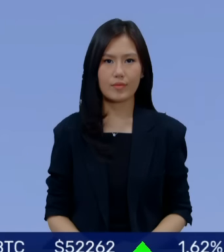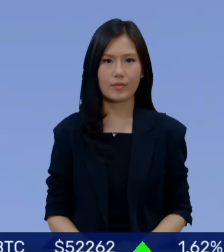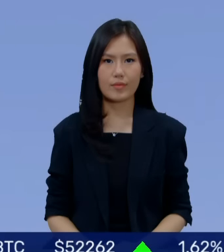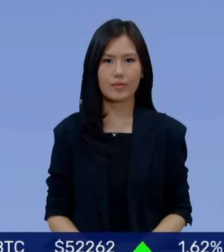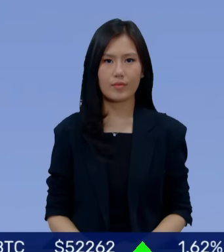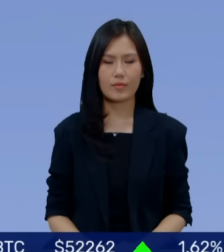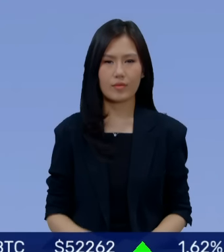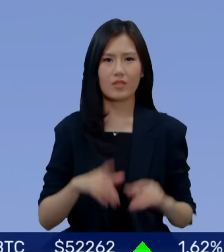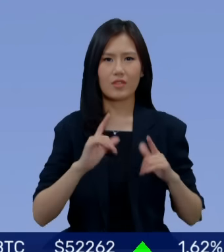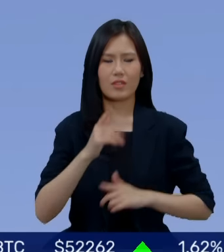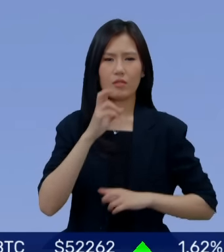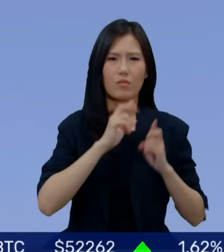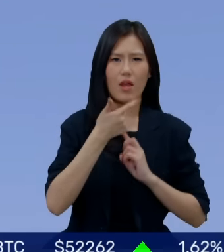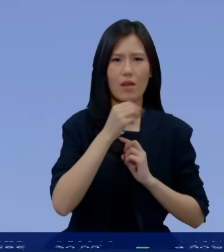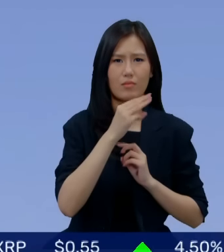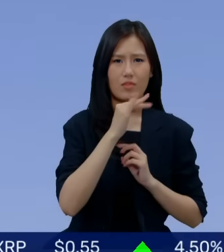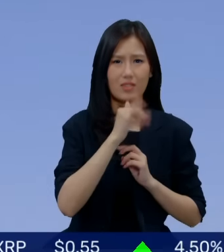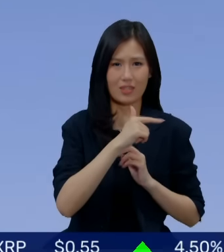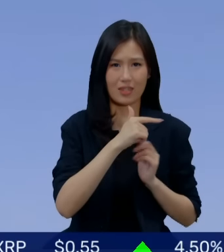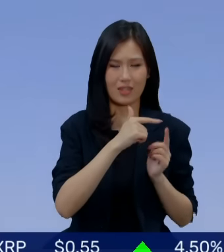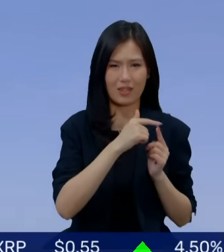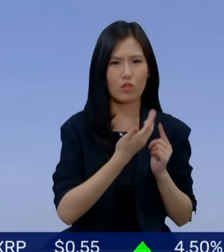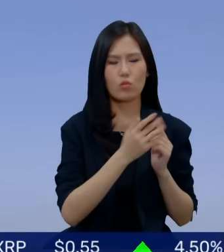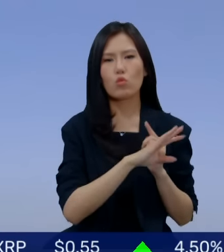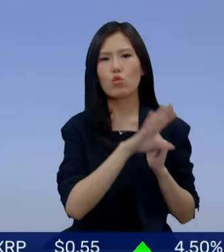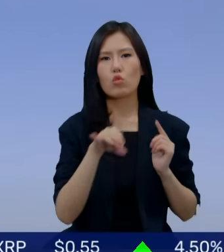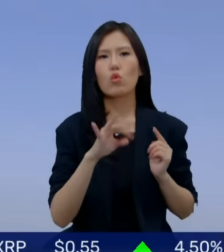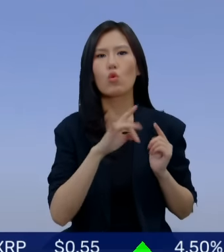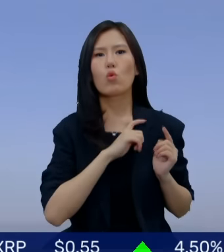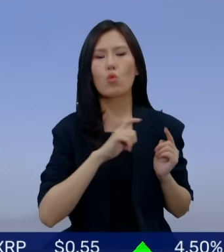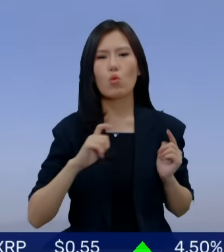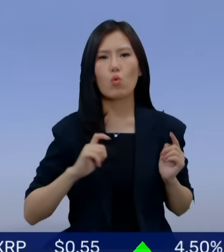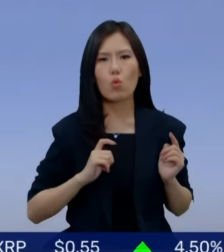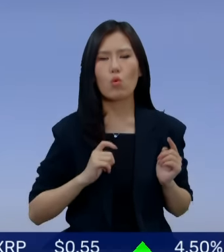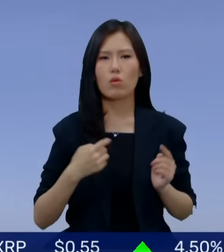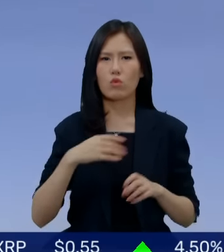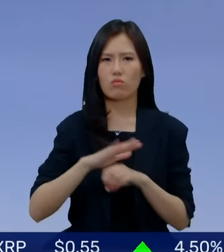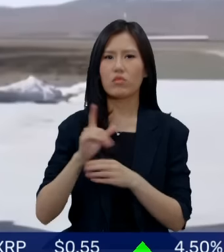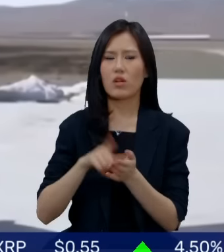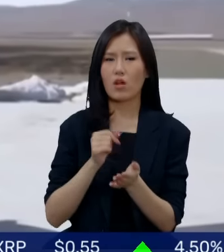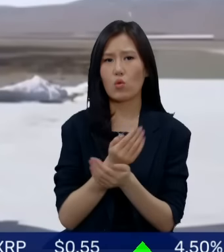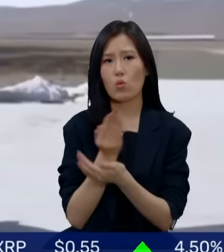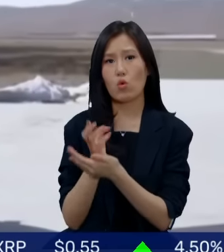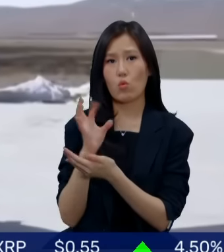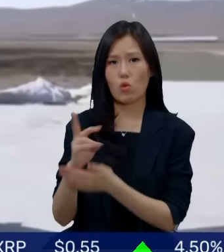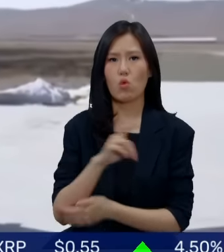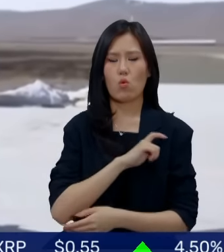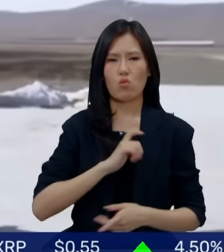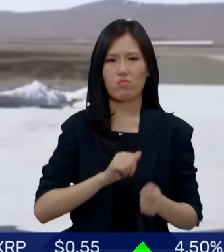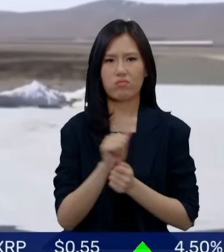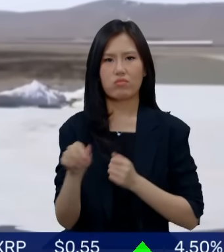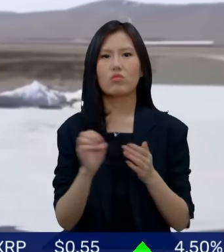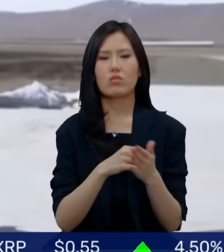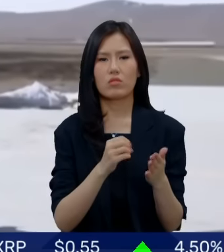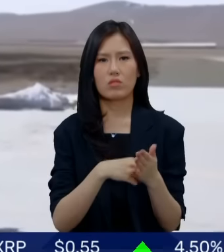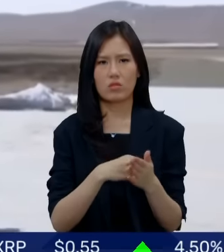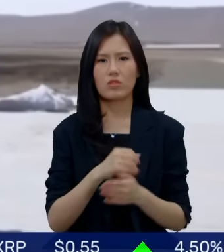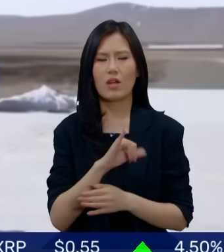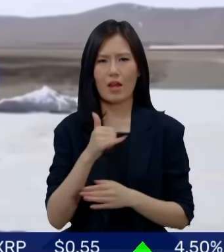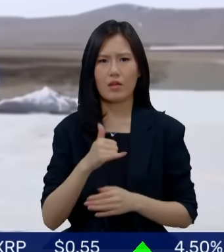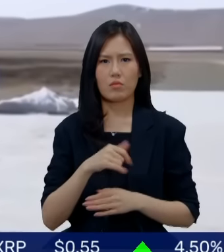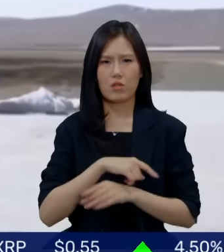Гамшиг асуудал нүүрлэснээс босоо тохиолдолд иргэд хувийн шалтгаанаар нисдэг тэргээр зөөвөрлүүлэхээр бол зардлыг нь өөрсдөө гаргах ёстой. Гэмтэргийн хохирогч болж